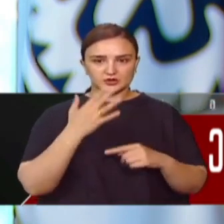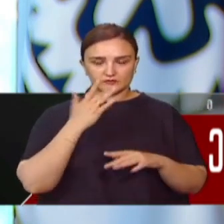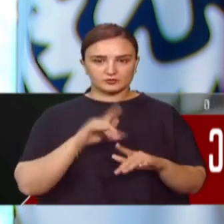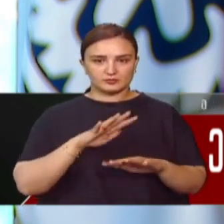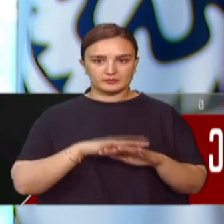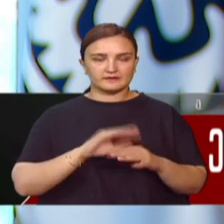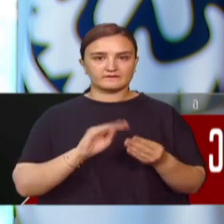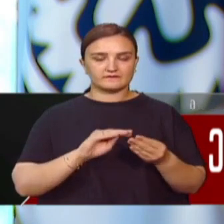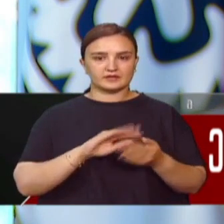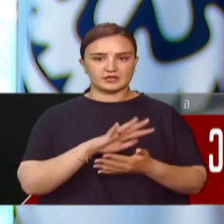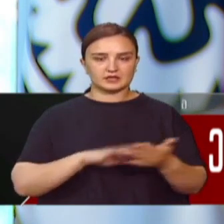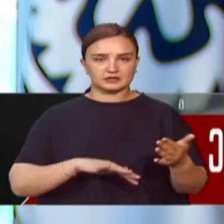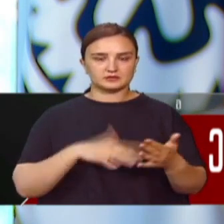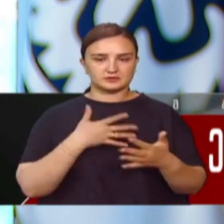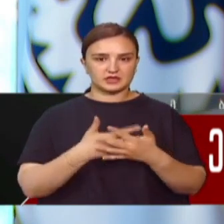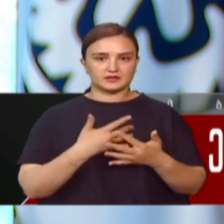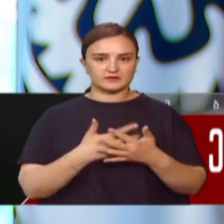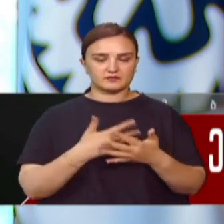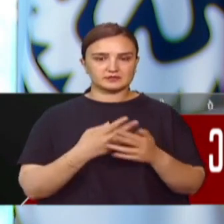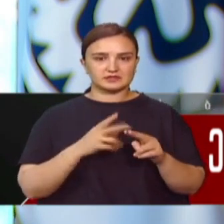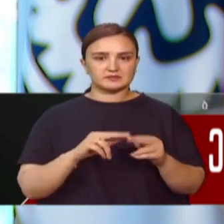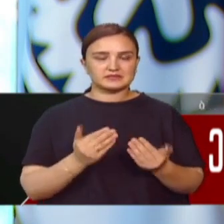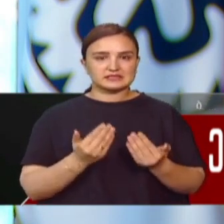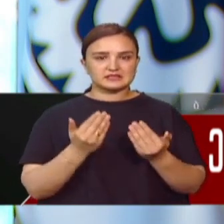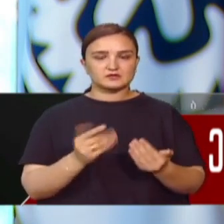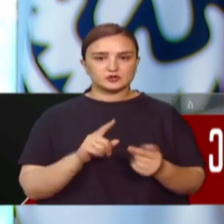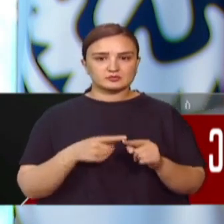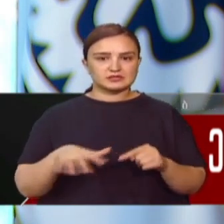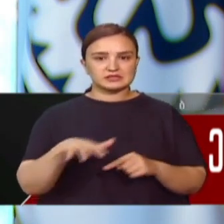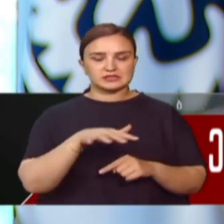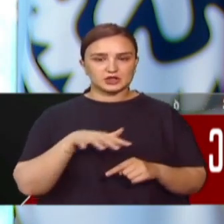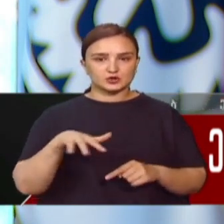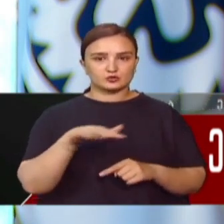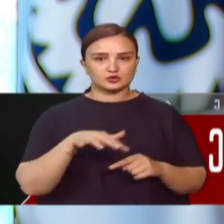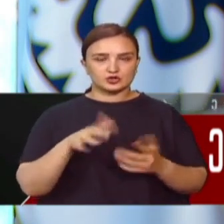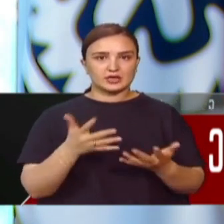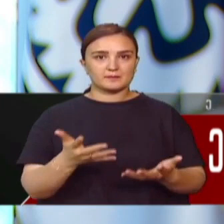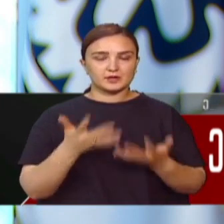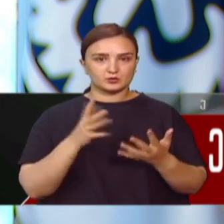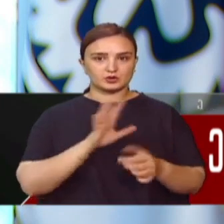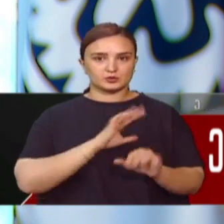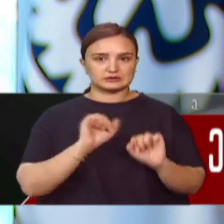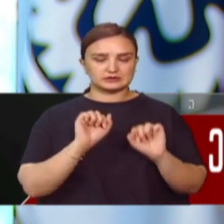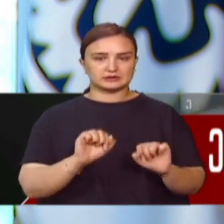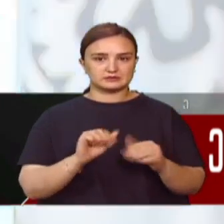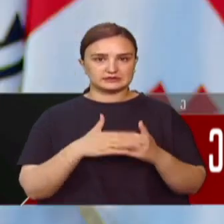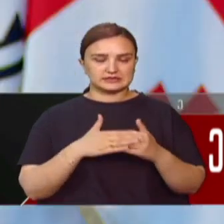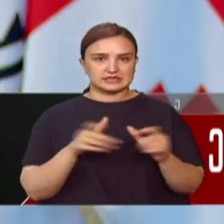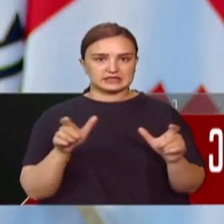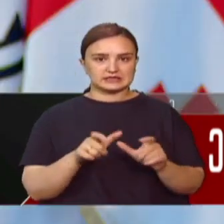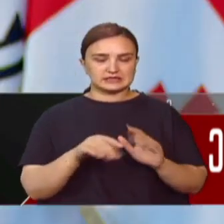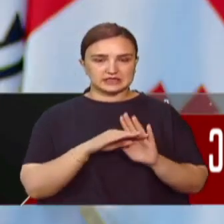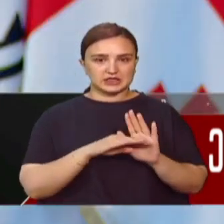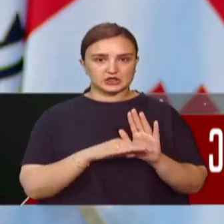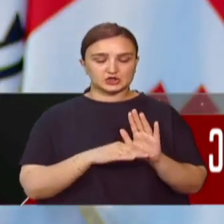ბანკი განაგრძობს აქტივობებს იმისთვის, რომ სექტორში მაქსიმალურად ეფექტურად იქნას დაცული სანქციათა რეჟიმები.